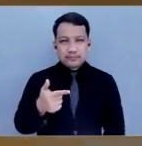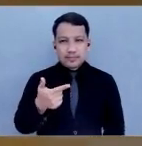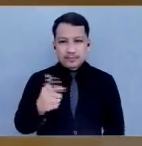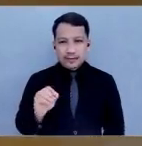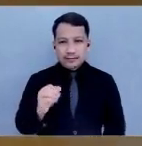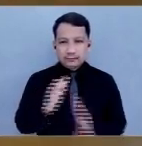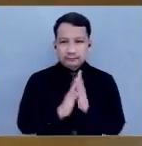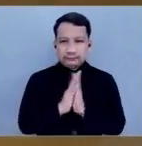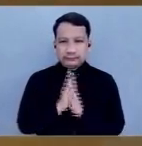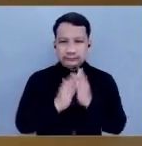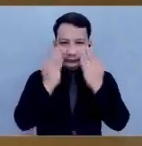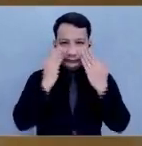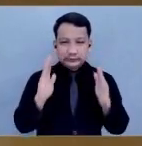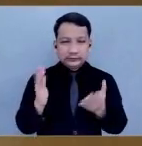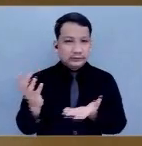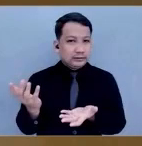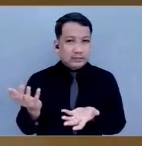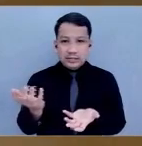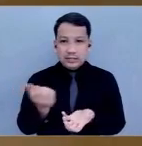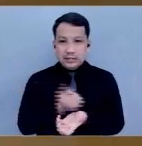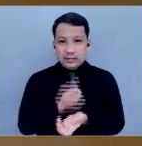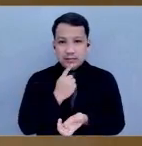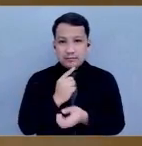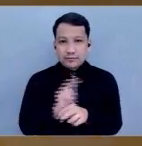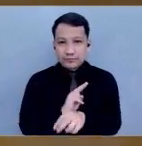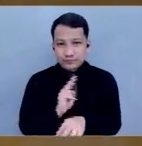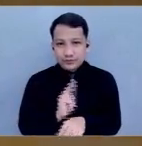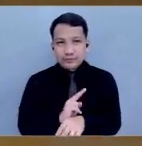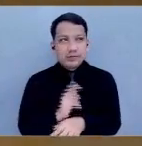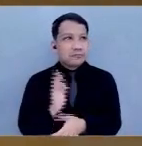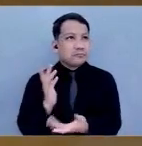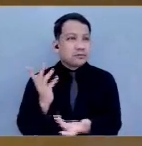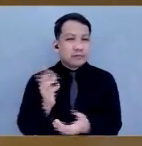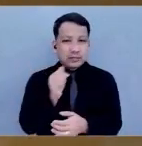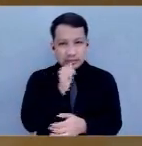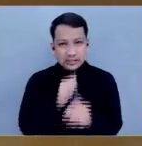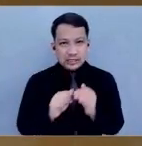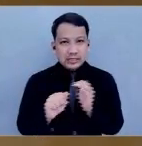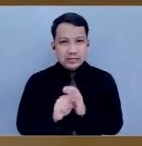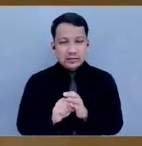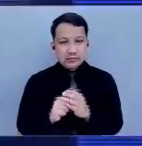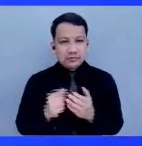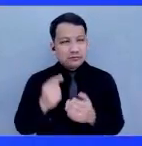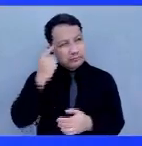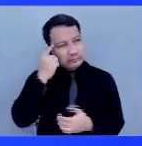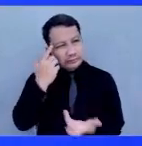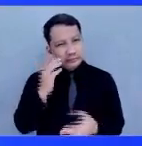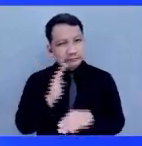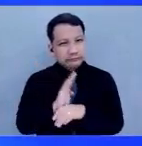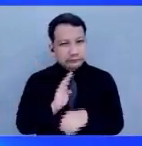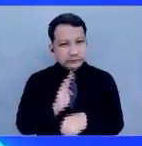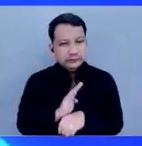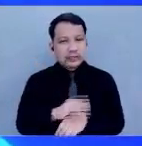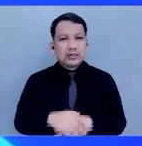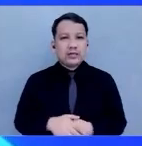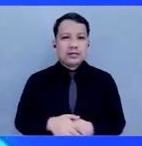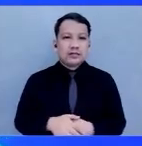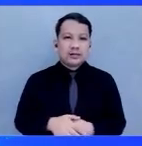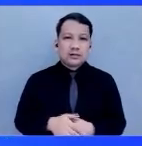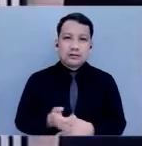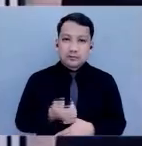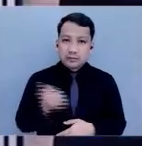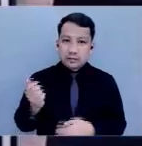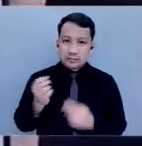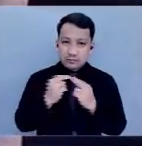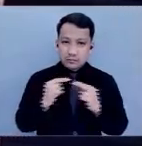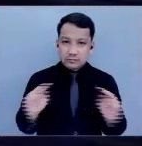ano po saan ko gagamitin. Siguro itatago ko po muna mag-iisip ng negosyo. Sa iba pang nanalo,